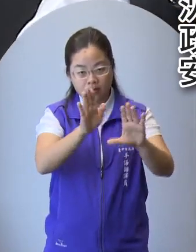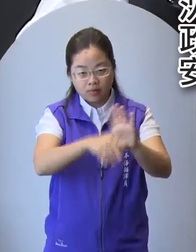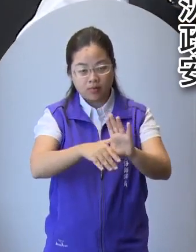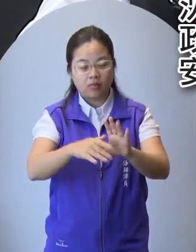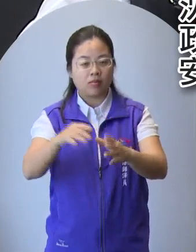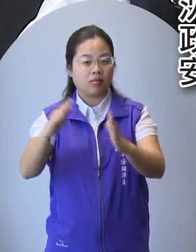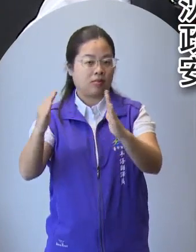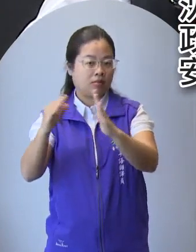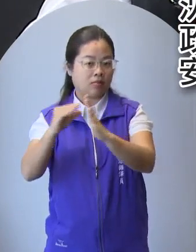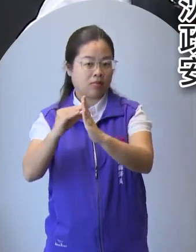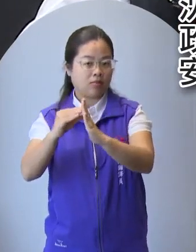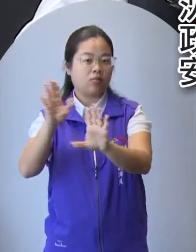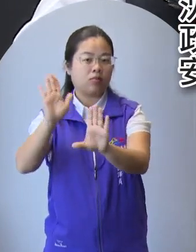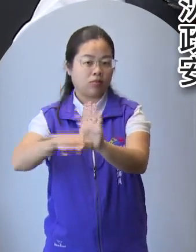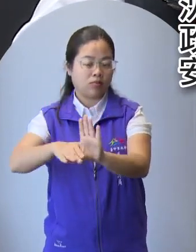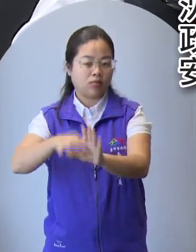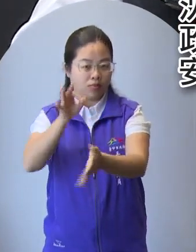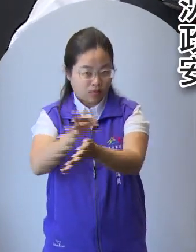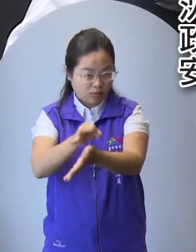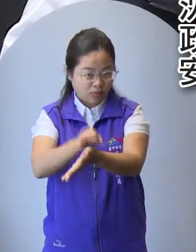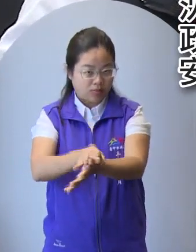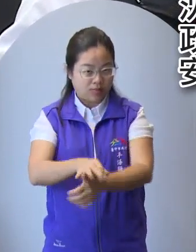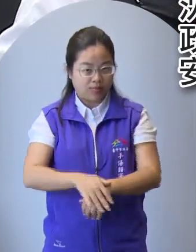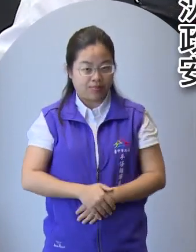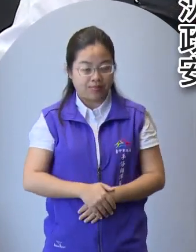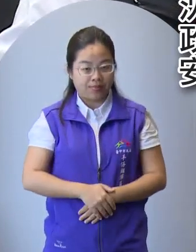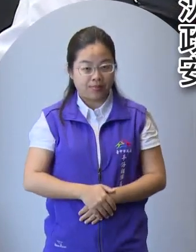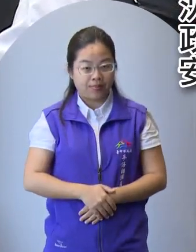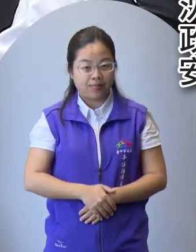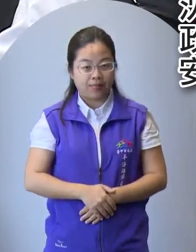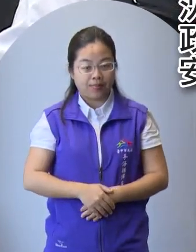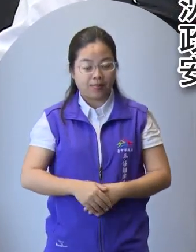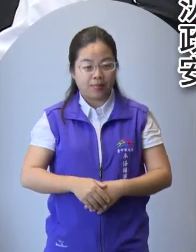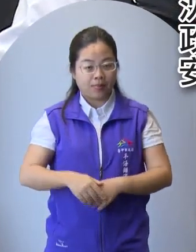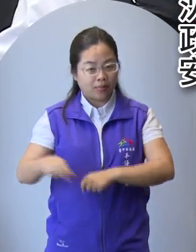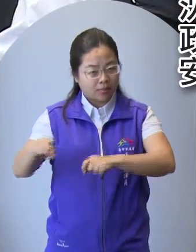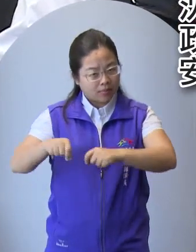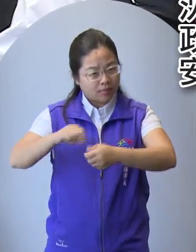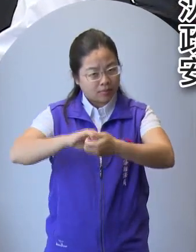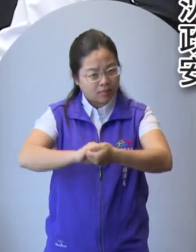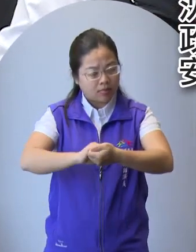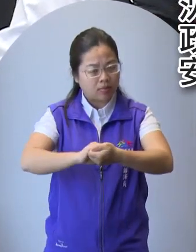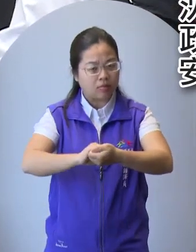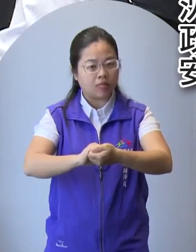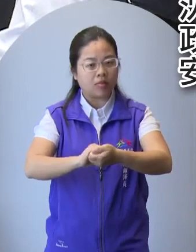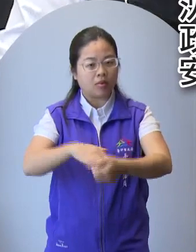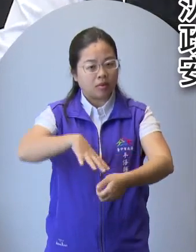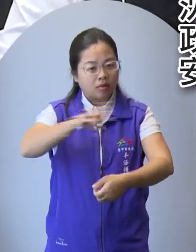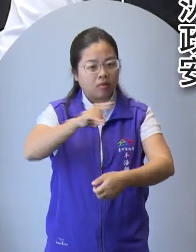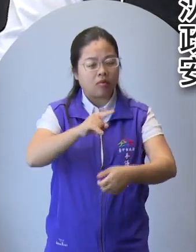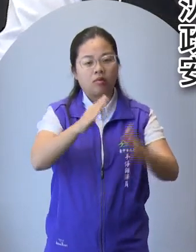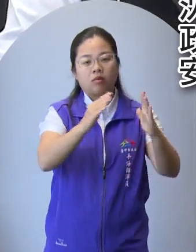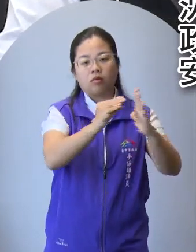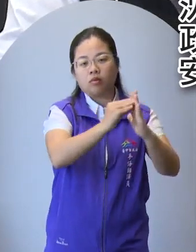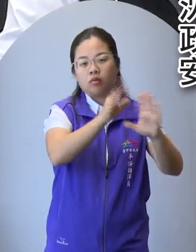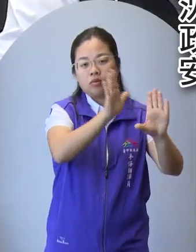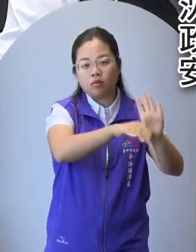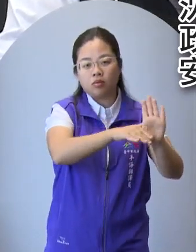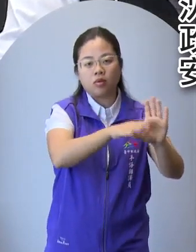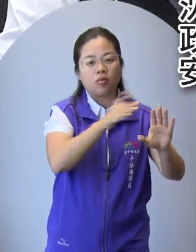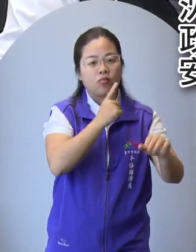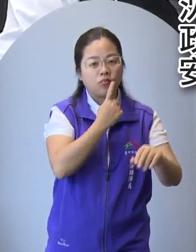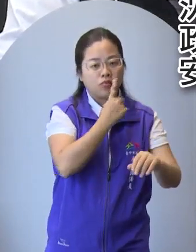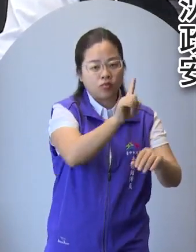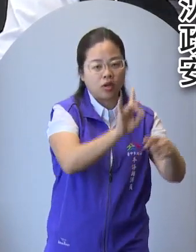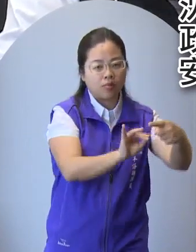还有房屋税的自治条例。不过在订定的初期，因为房屋税它的税率呢是单一